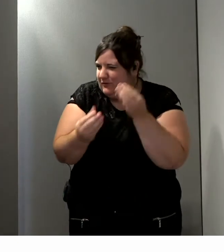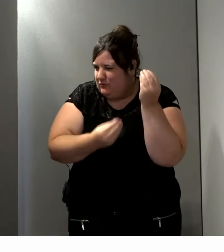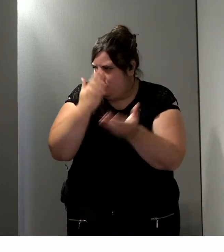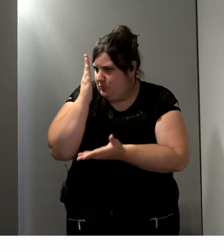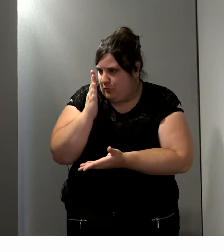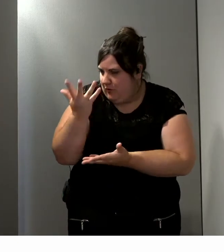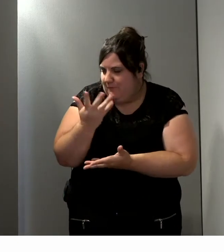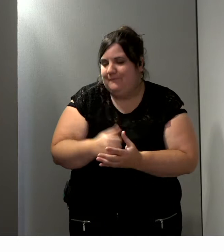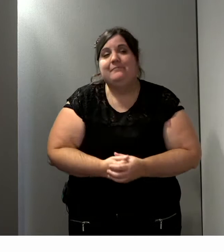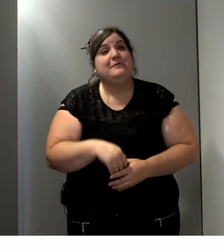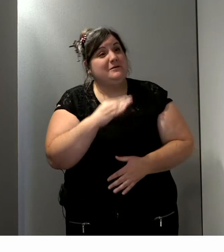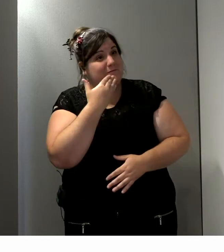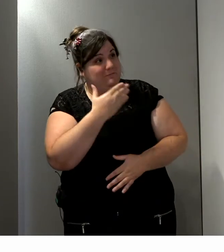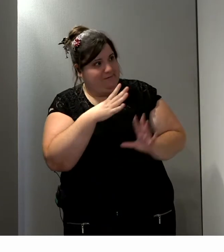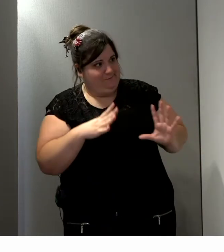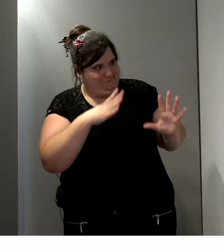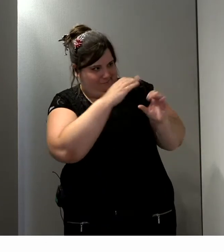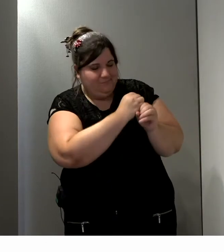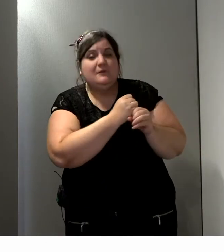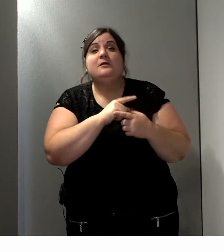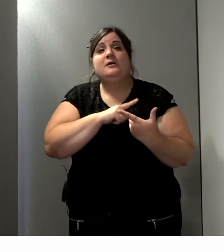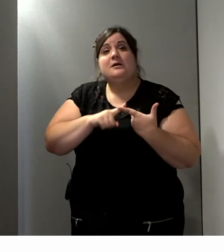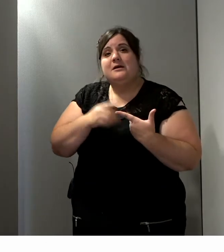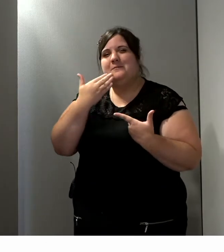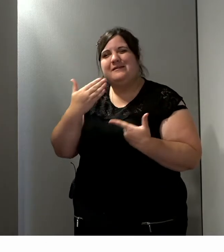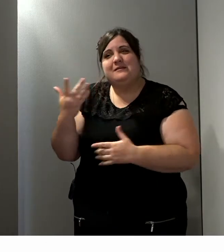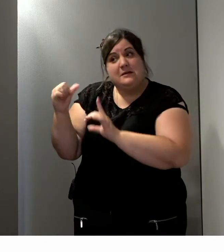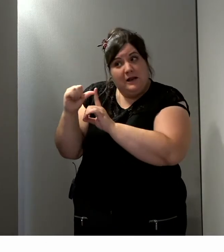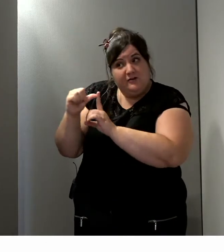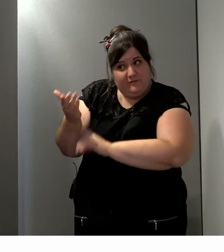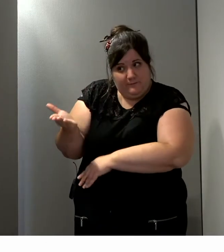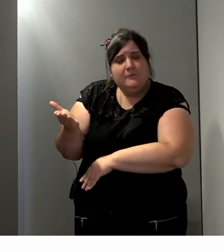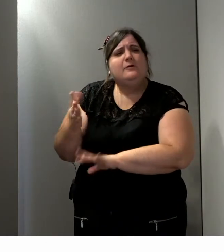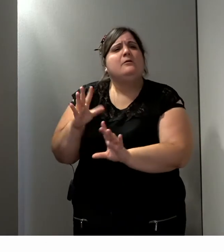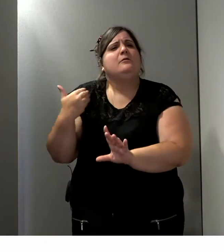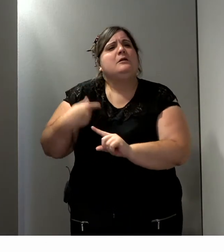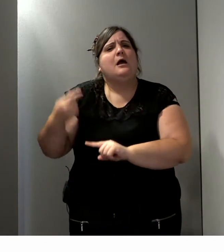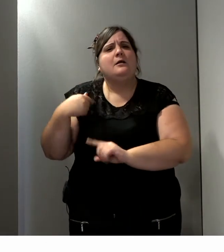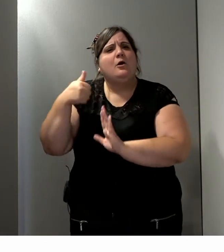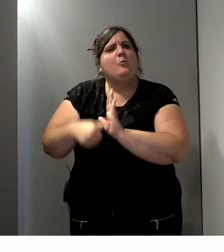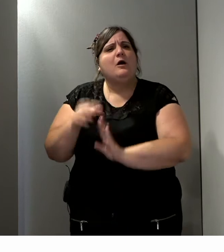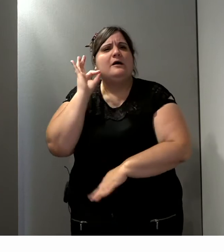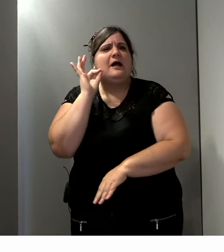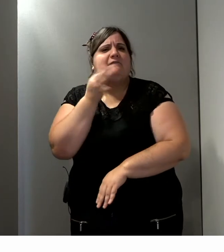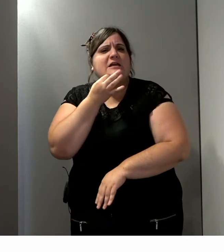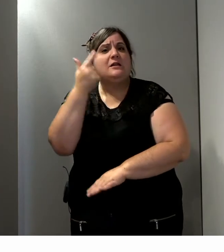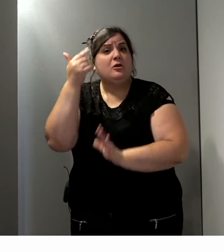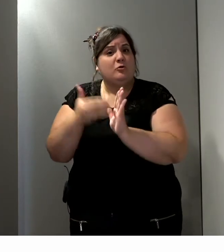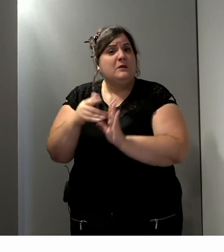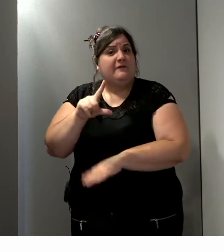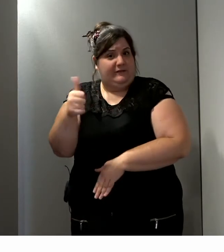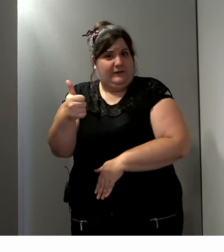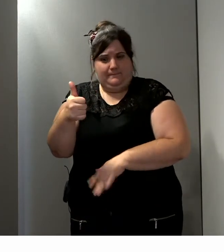enjeu de l'entrepreneuriat des personnes handicapées. Et merci à la GFIP aussi, qui a établi dans son dernier tableau de bord en avril 2021 qu'ils sont